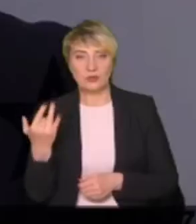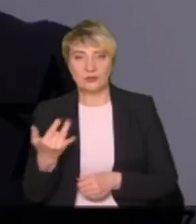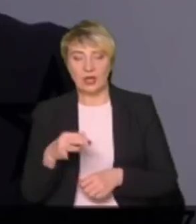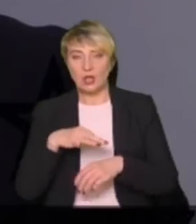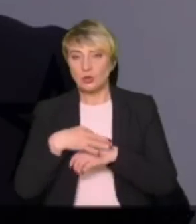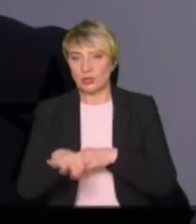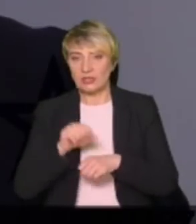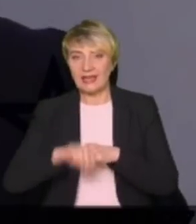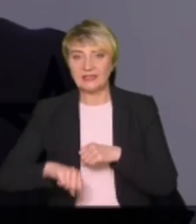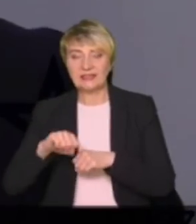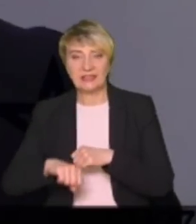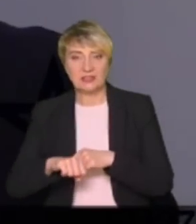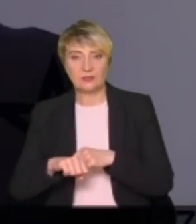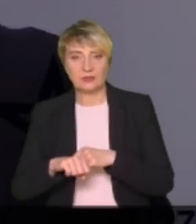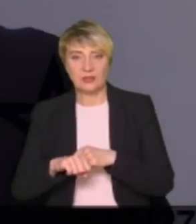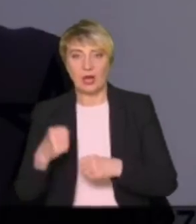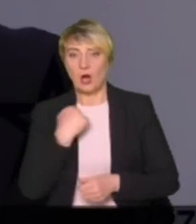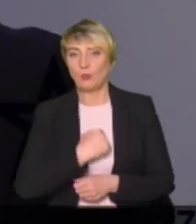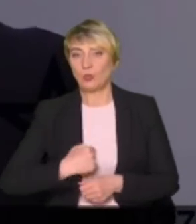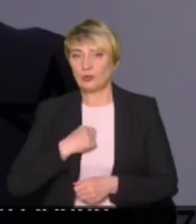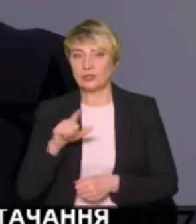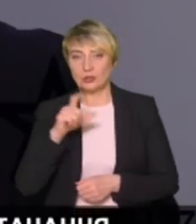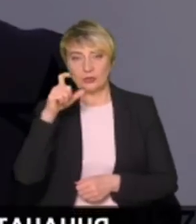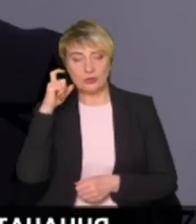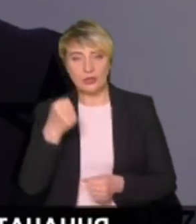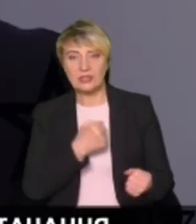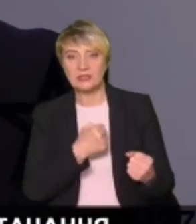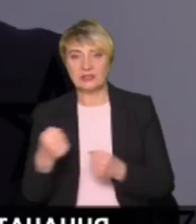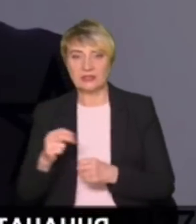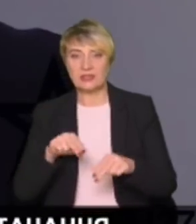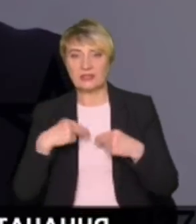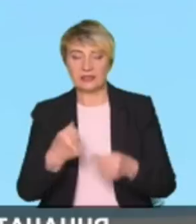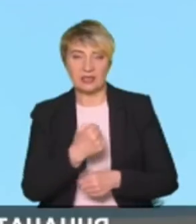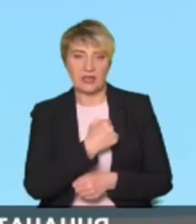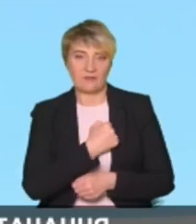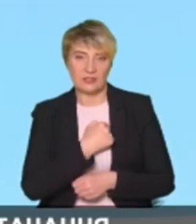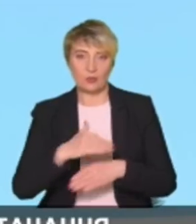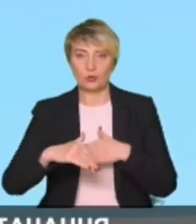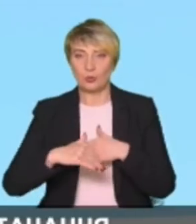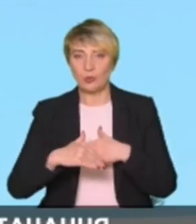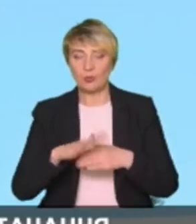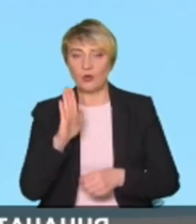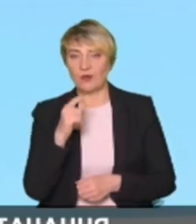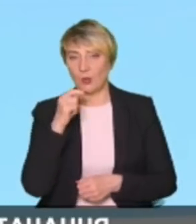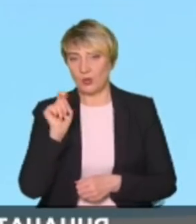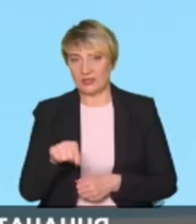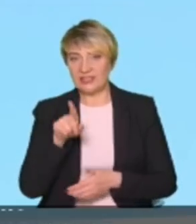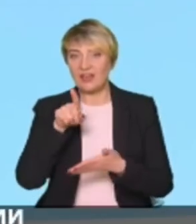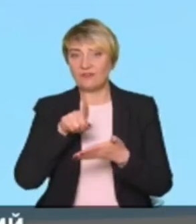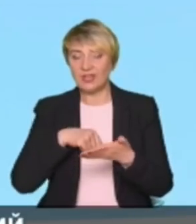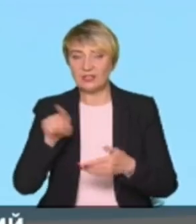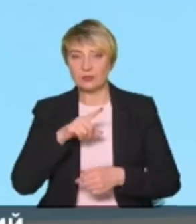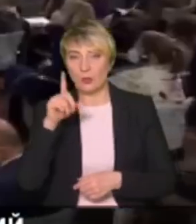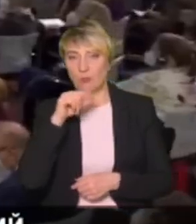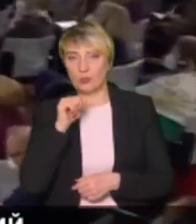насильству». Зокрема, Мікхельсон обурюється, що Шольц затягує з наданням військової допомоги Україні, водночас вірить, що Путін може